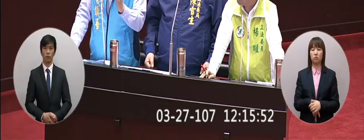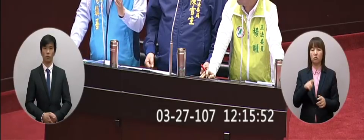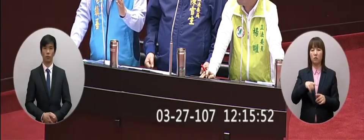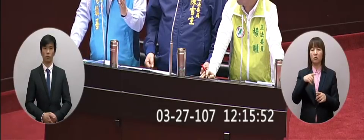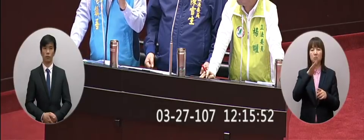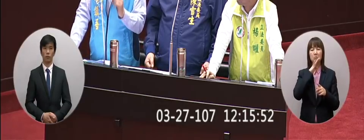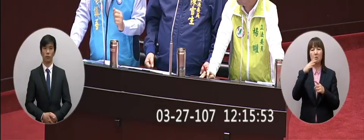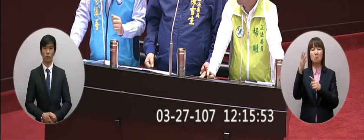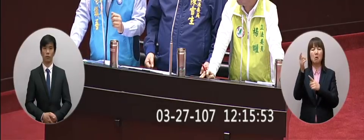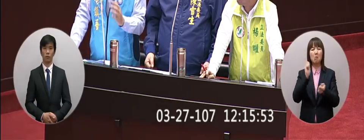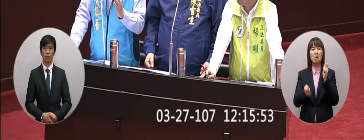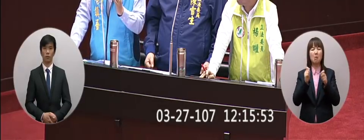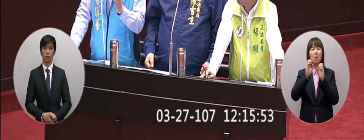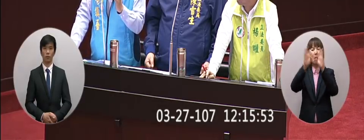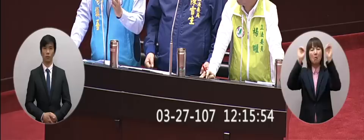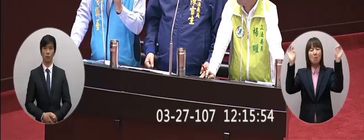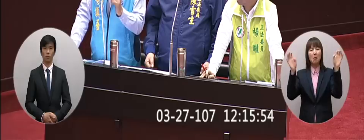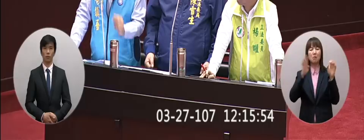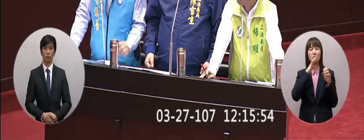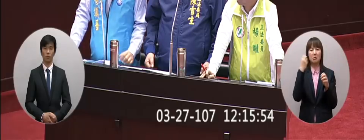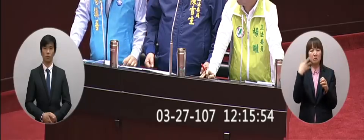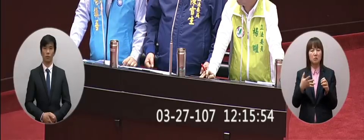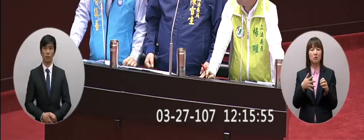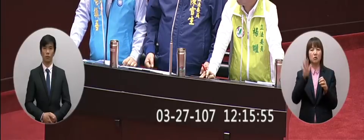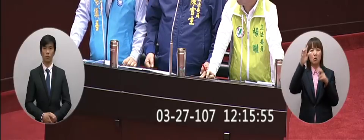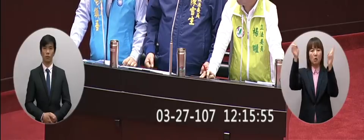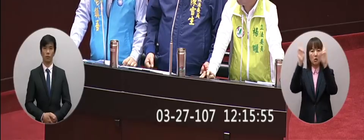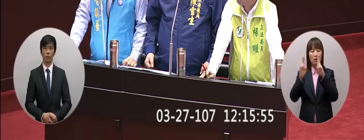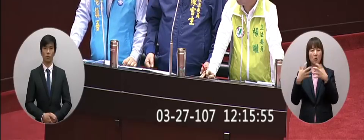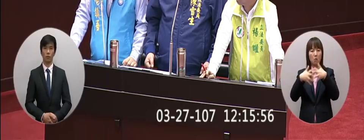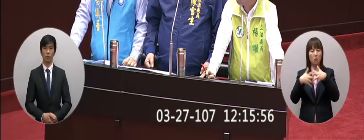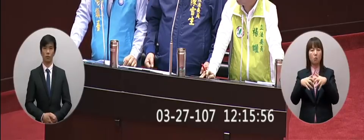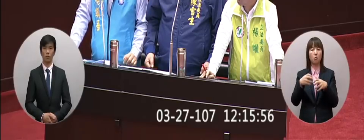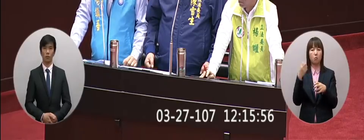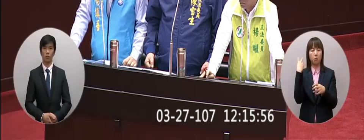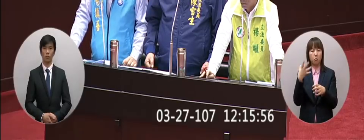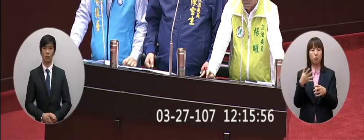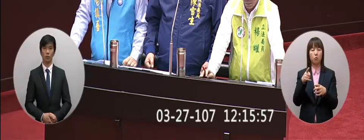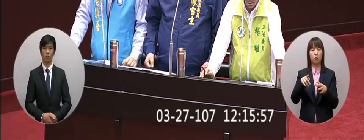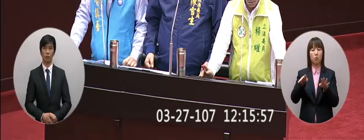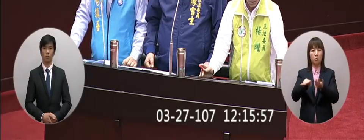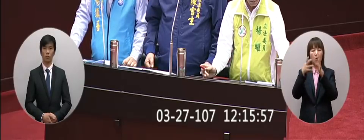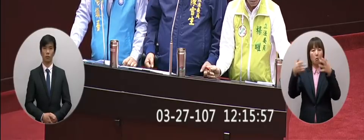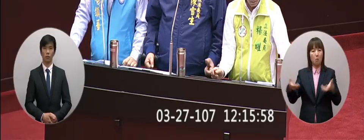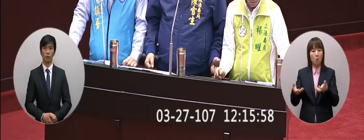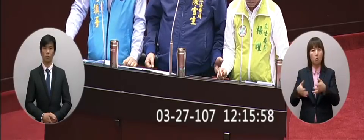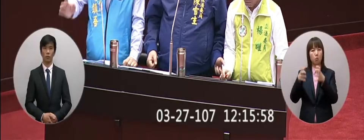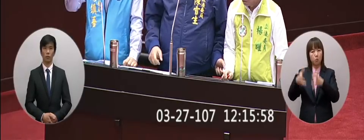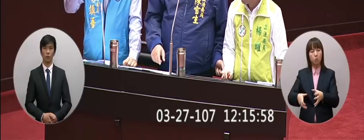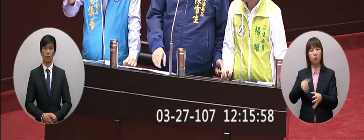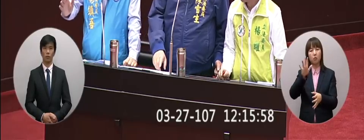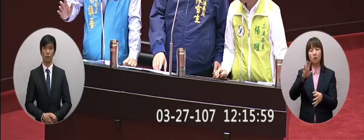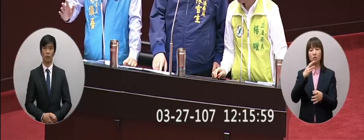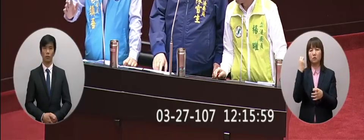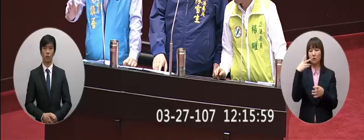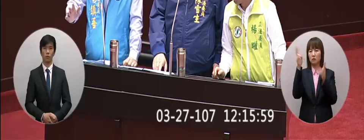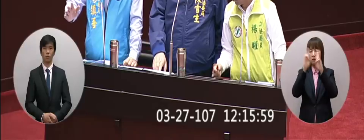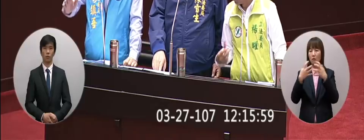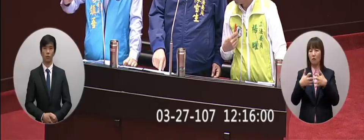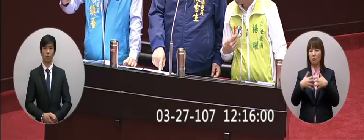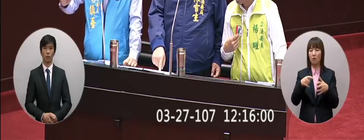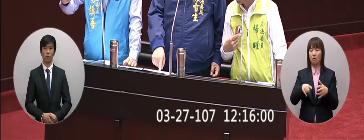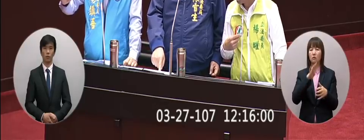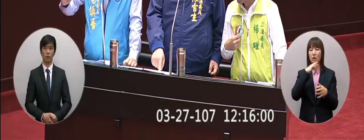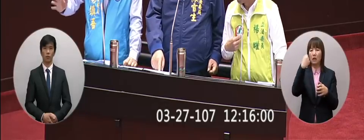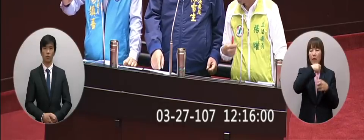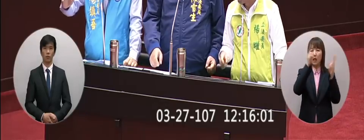大张旗鼓敲锣打鼓的有一个新的发电机组，啊，已经开始在建设了。这个新的发电机组，事实上